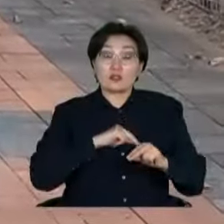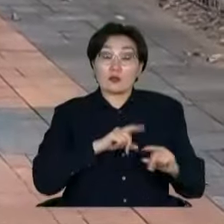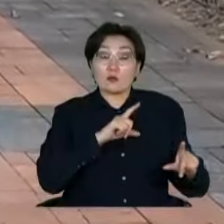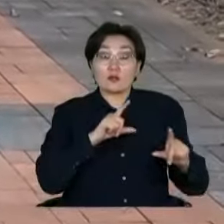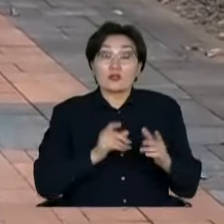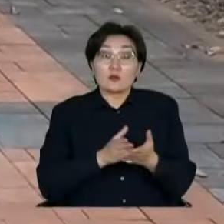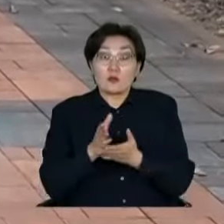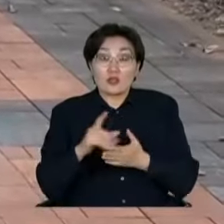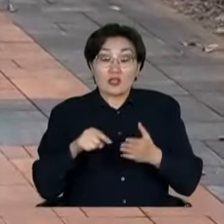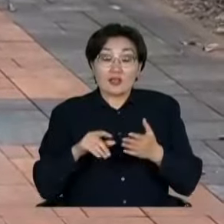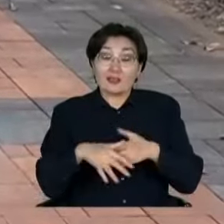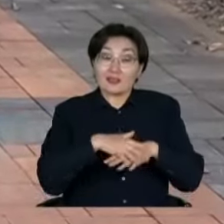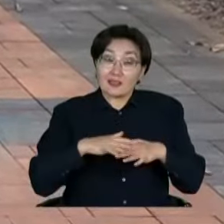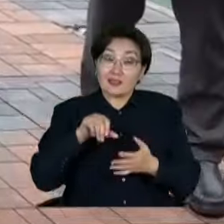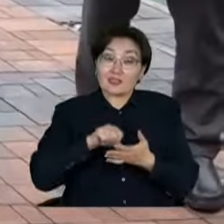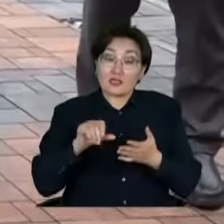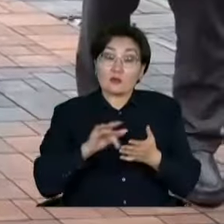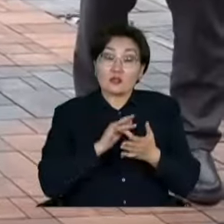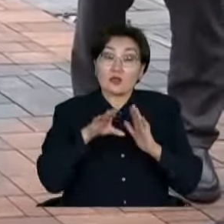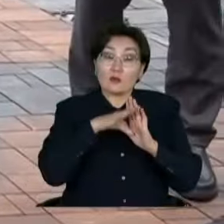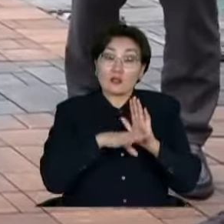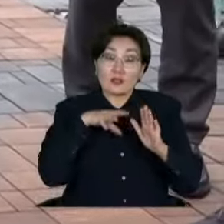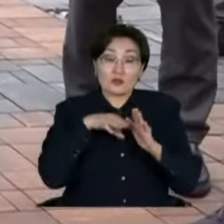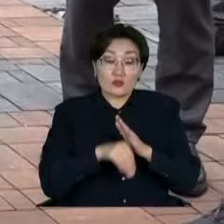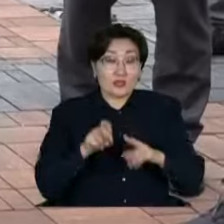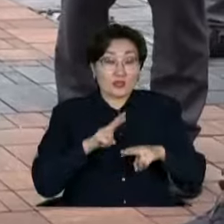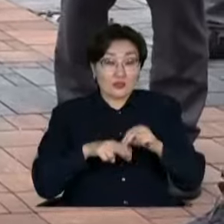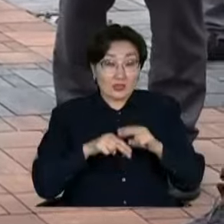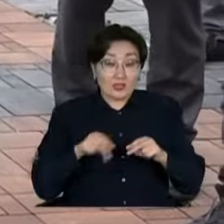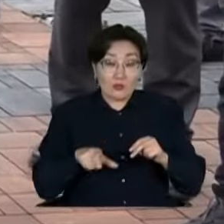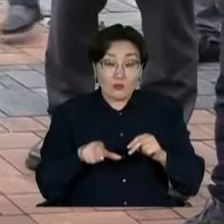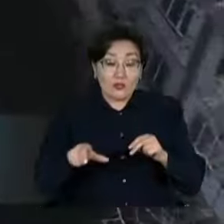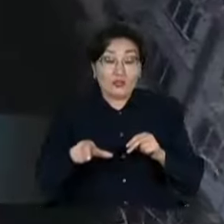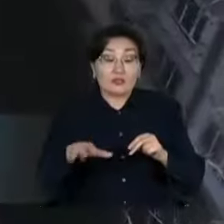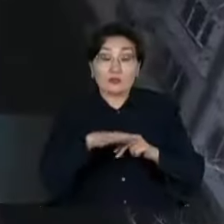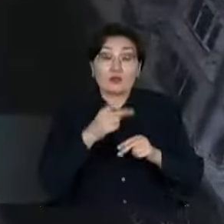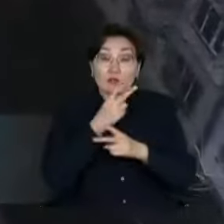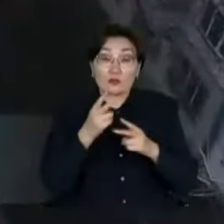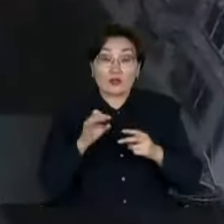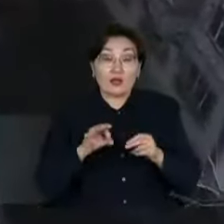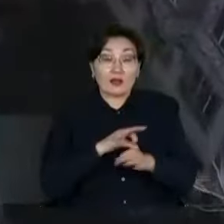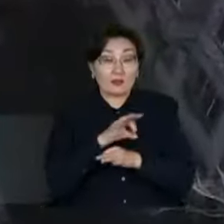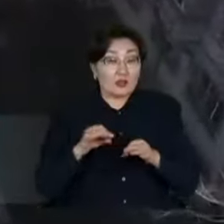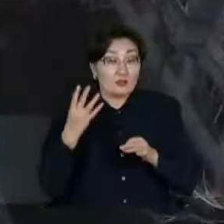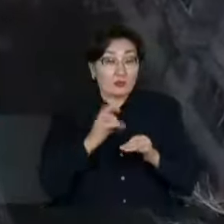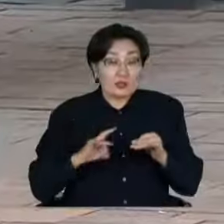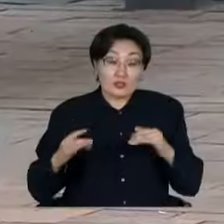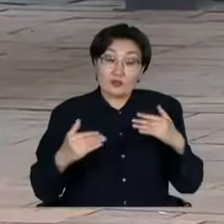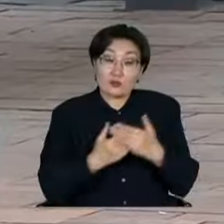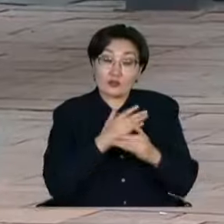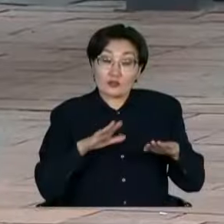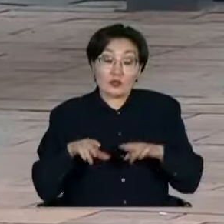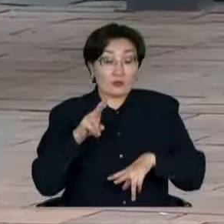кезінде халық қатысатын бюджет бағдарламасы аясында салынған жаяу жүргіншілер аймағын аралап шықты. Орбита 4 шағын ауданындағы жаңа